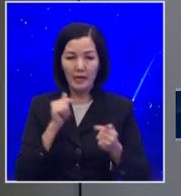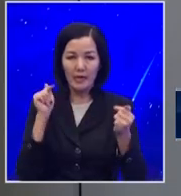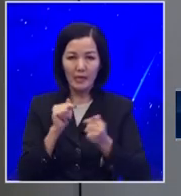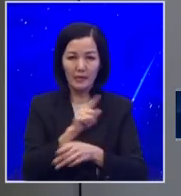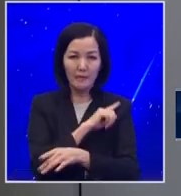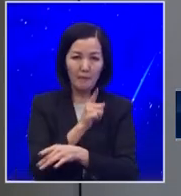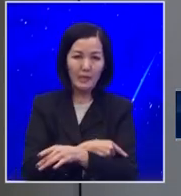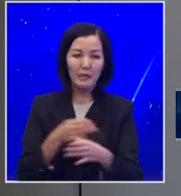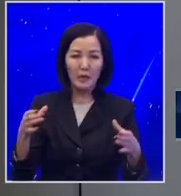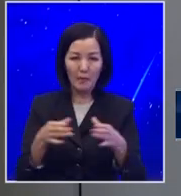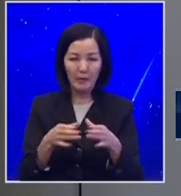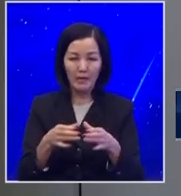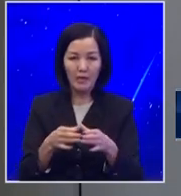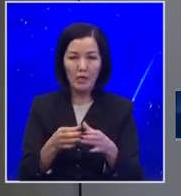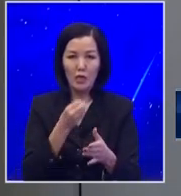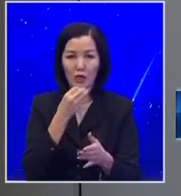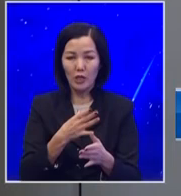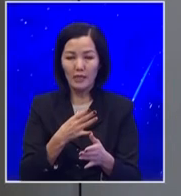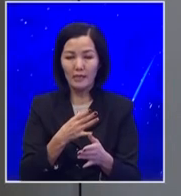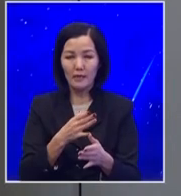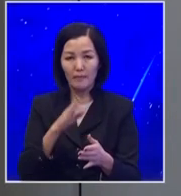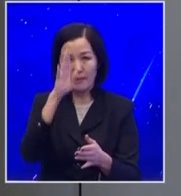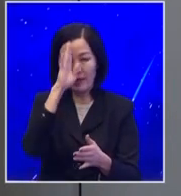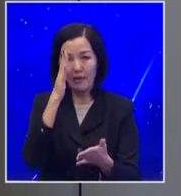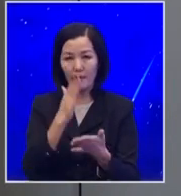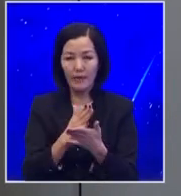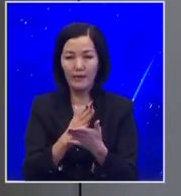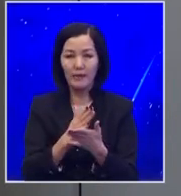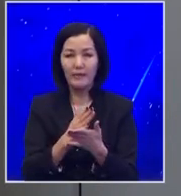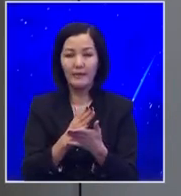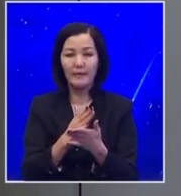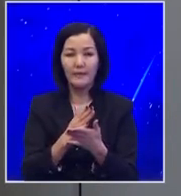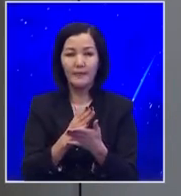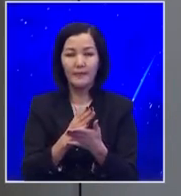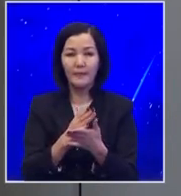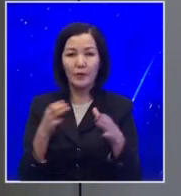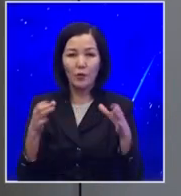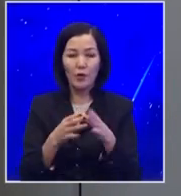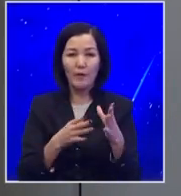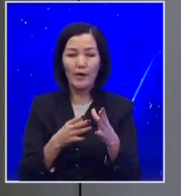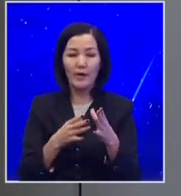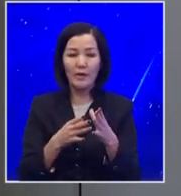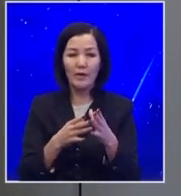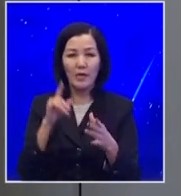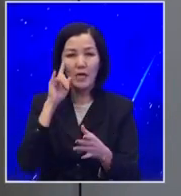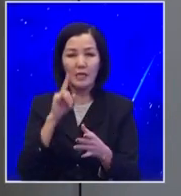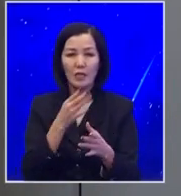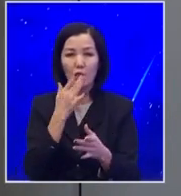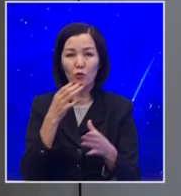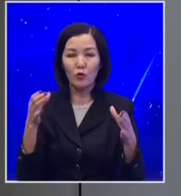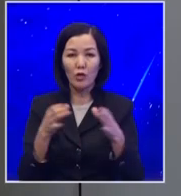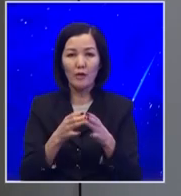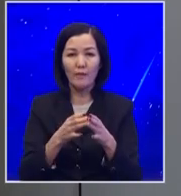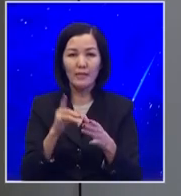қарсылас көрсете алатын жақсы мықты балалар да бар арасында. Енді құрама командаға келетін болсақ, Қазақстан ұлттық құрама